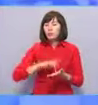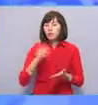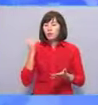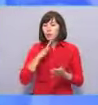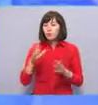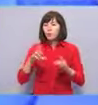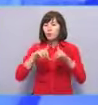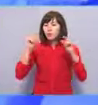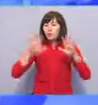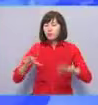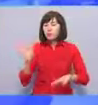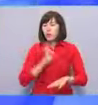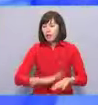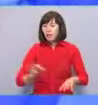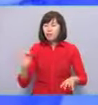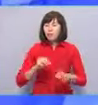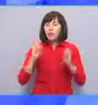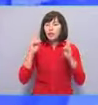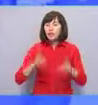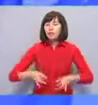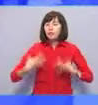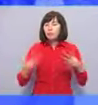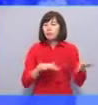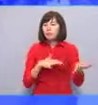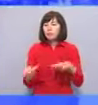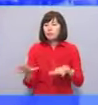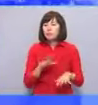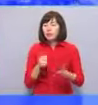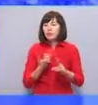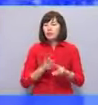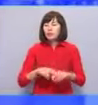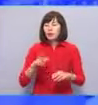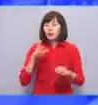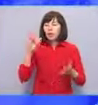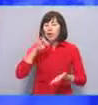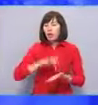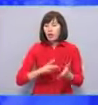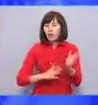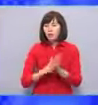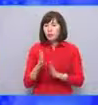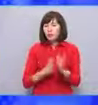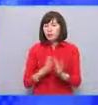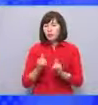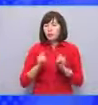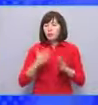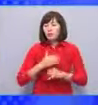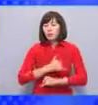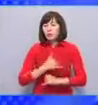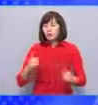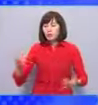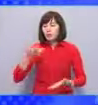қатар нысандар пайдалануға берілді. Сонымен қатар арнайы салтанатты жиын ұйымдастырылып, онда кенді шаһардың өсіп өркендеуіне үлес